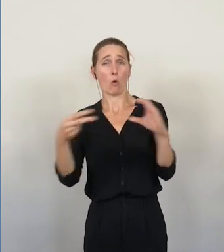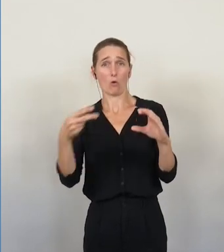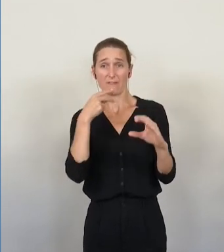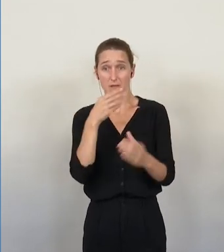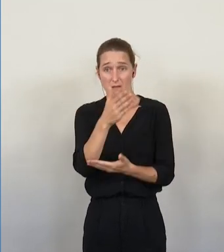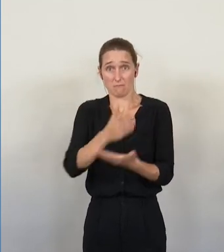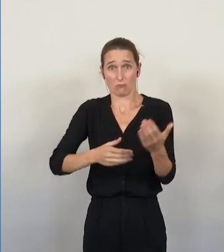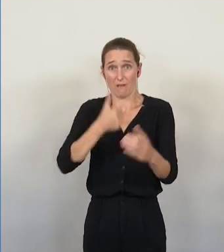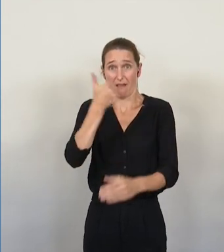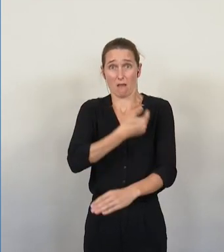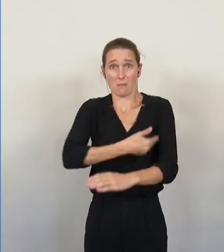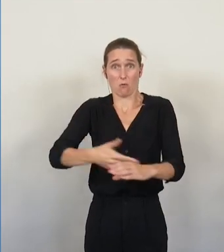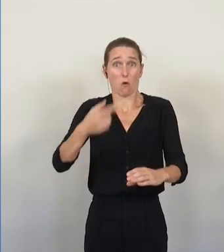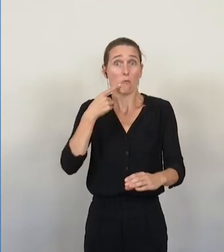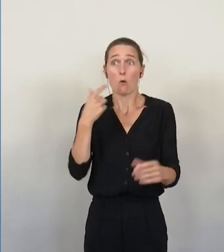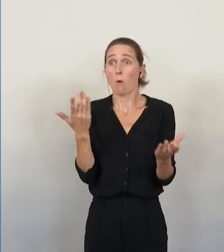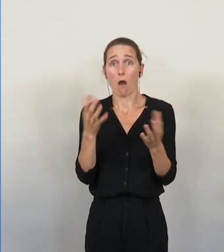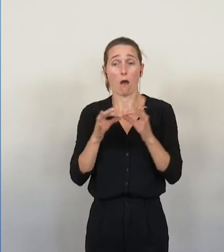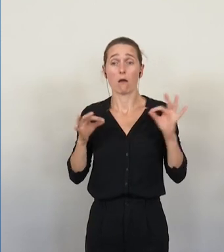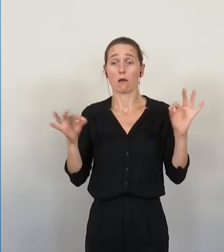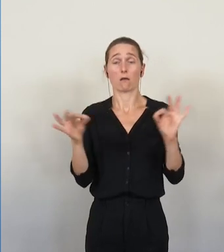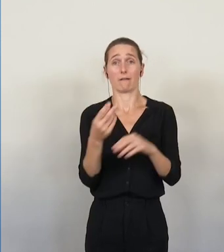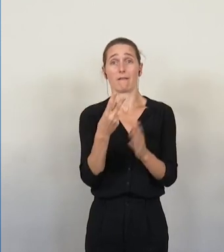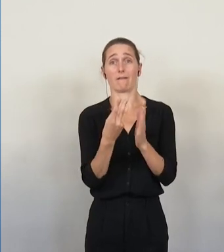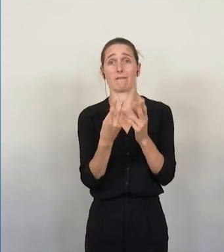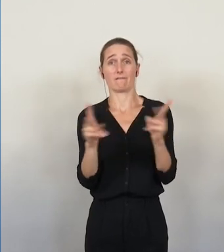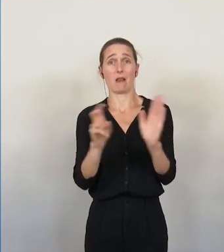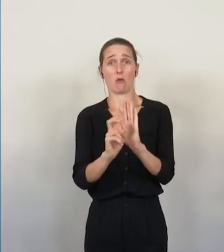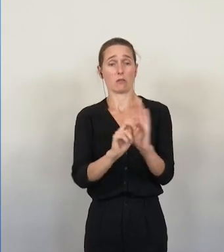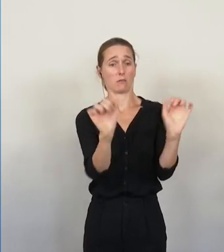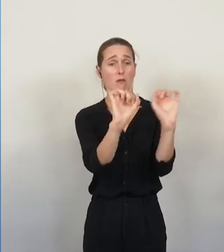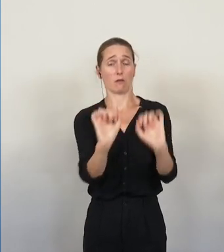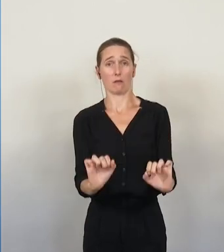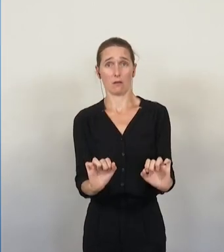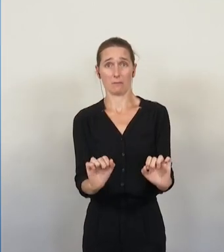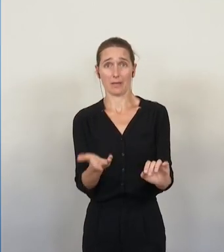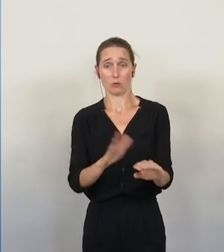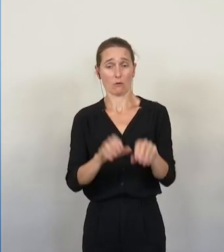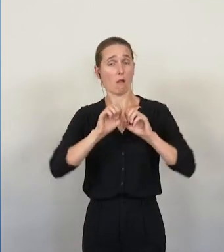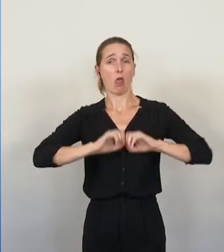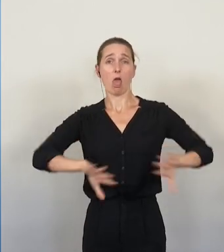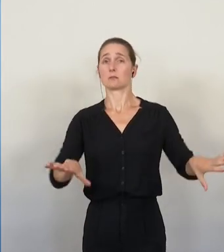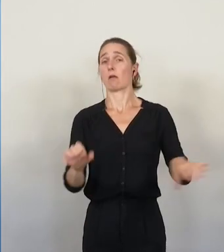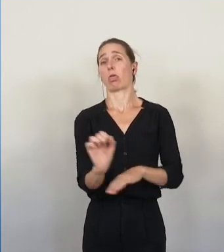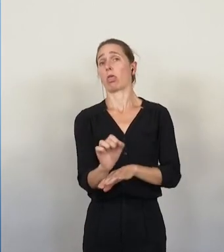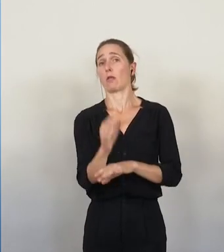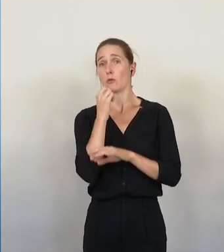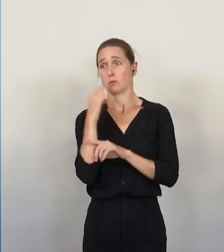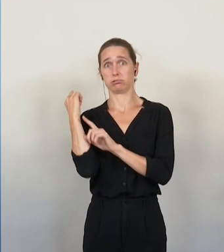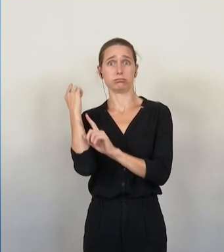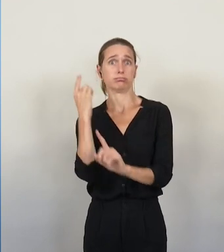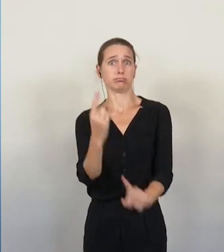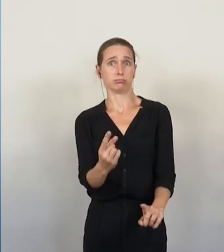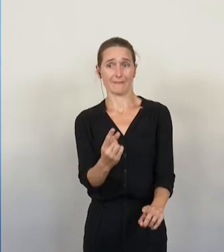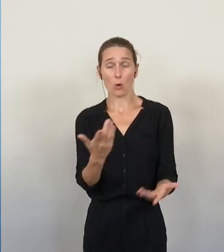pour simplement nettoyer des locaux dont certains avaient été laissés depuis délaissés pardon depuis des mois c'est-à-dire qu'aujourd'hui nous payons un